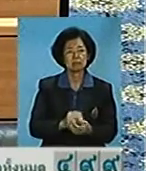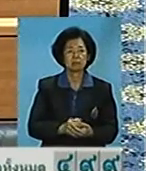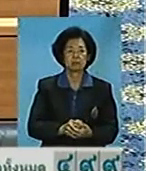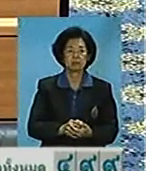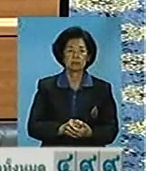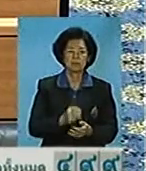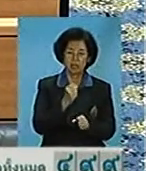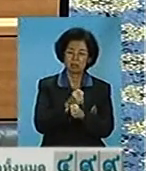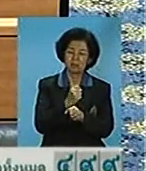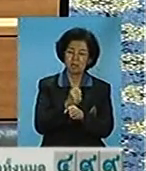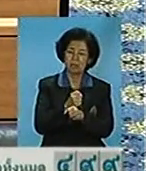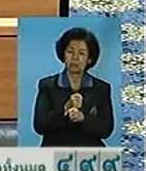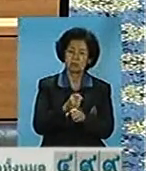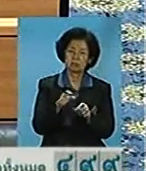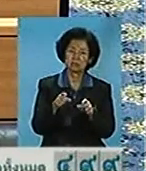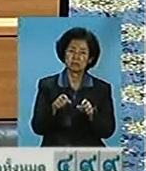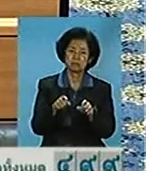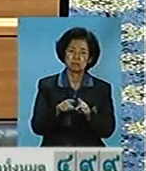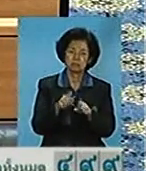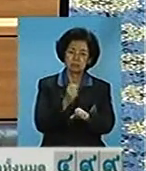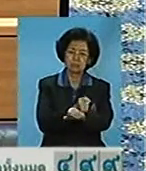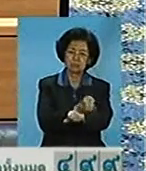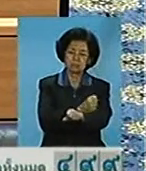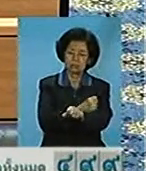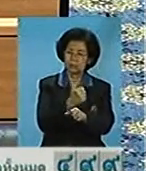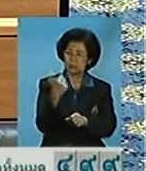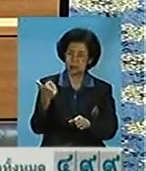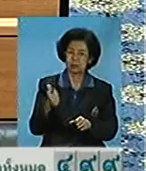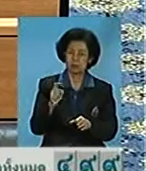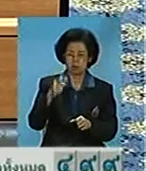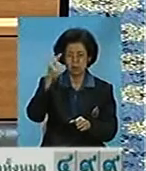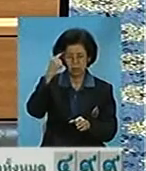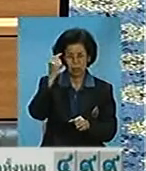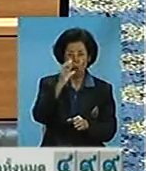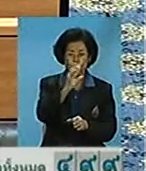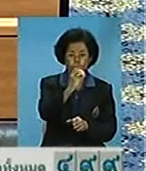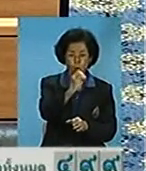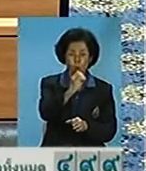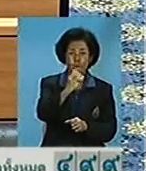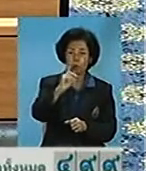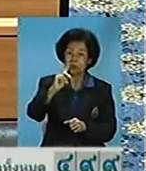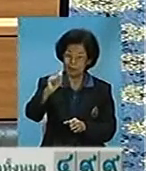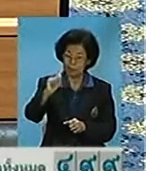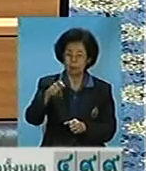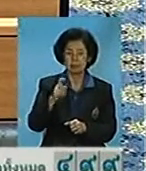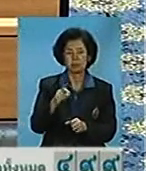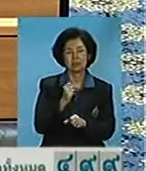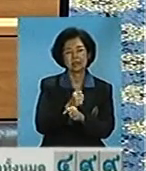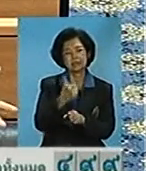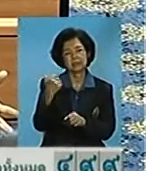ถ้าทำงานแบบแรงงานภาคอื่นๆเขาต้องคิดโอทีเขาต้องไปทำงานอื่นเข